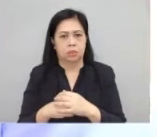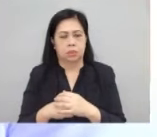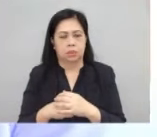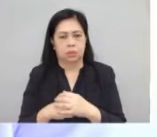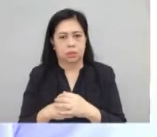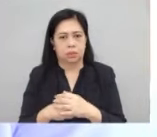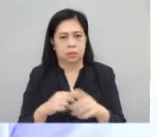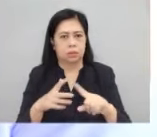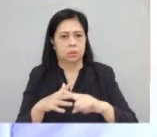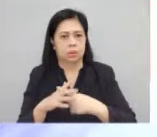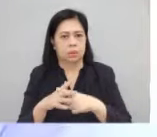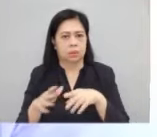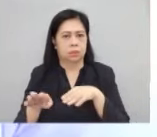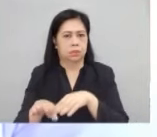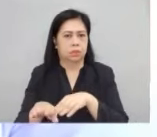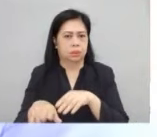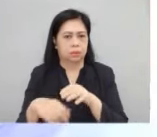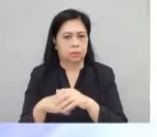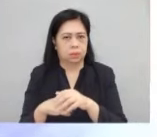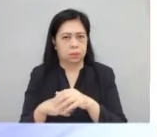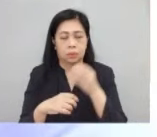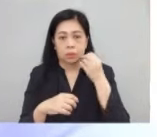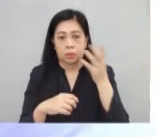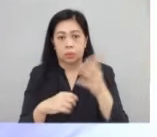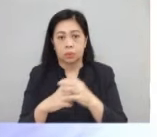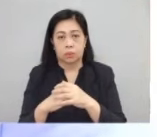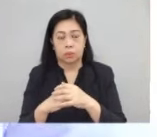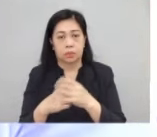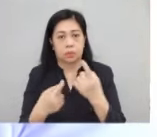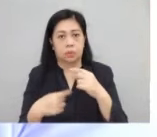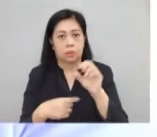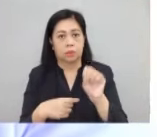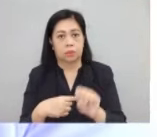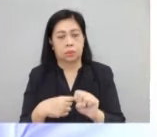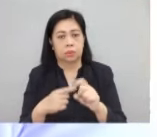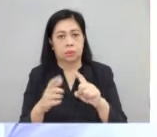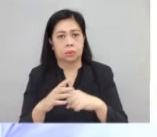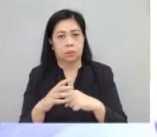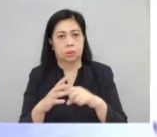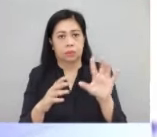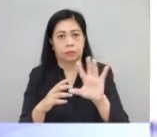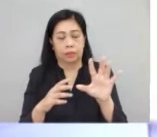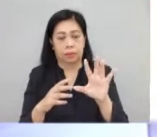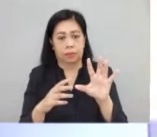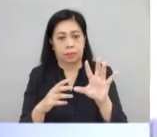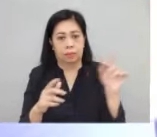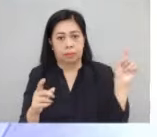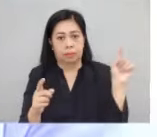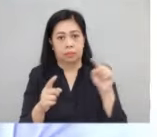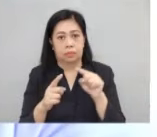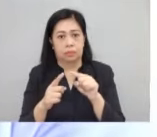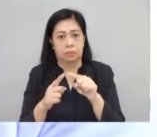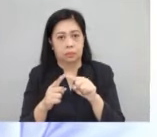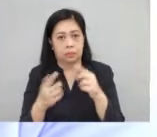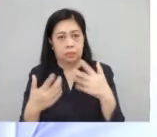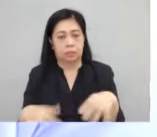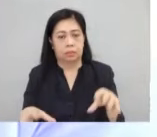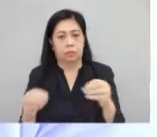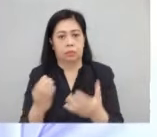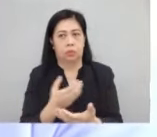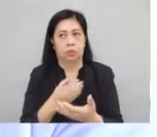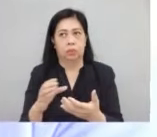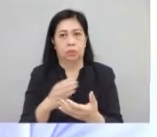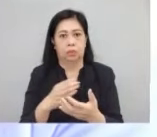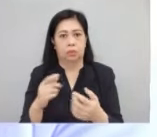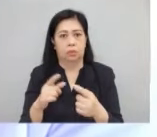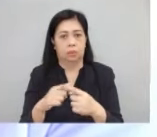nag-start yung traffic niya mga pagpauwi ng south. Nag-start siya ng 5. Until matapos yung concert. So parang kung